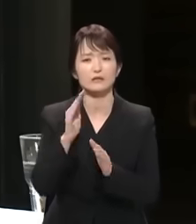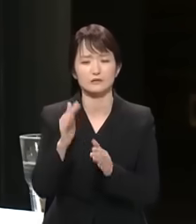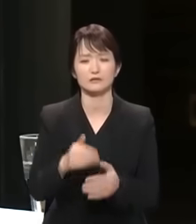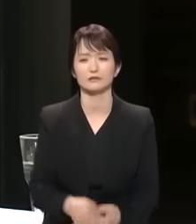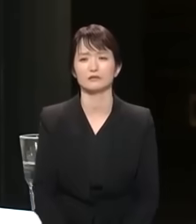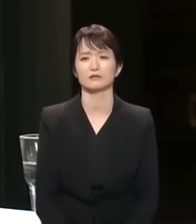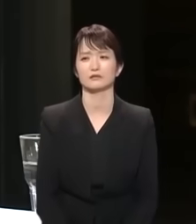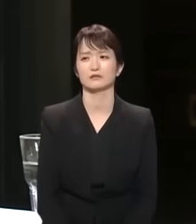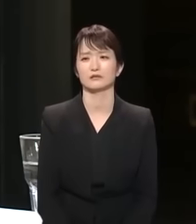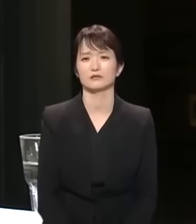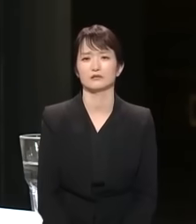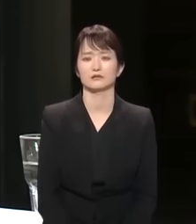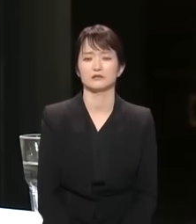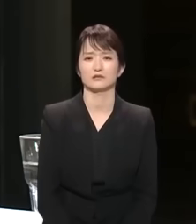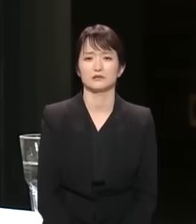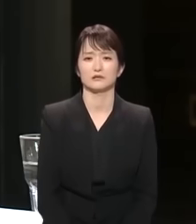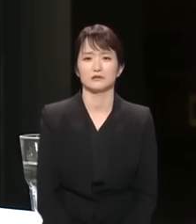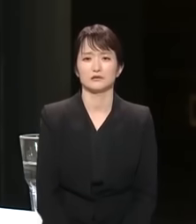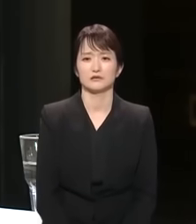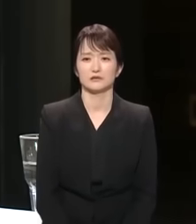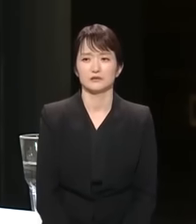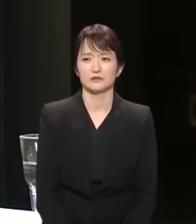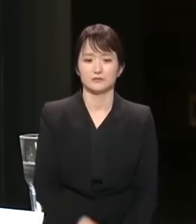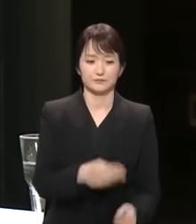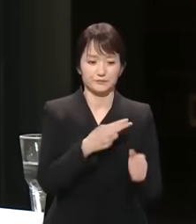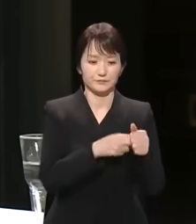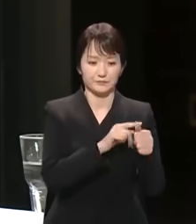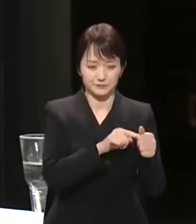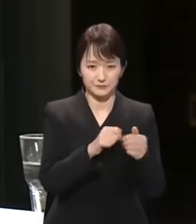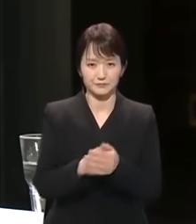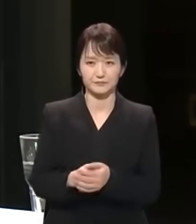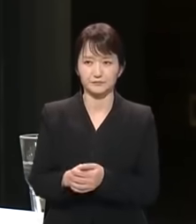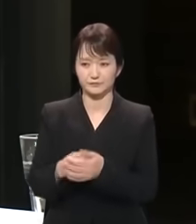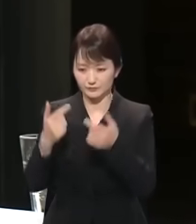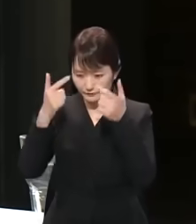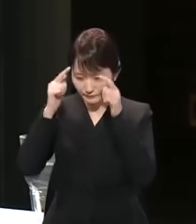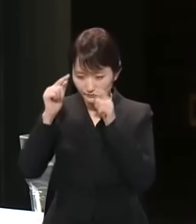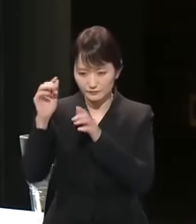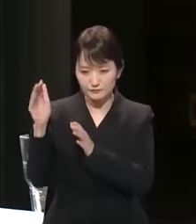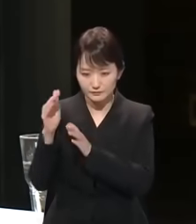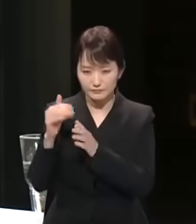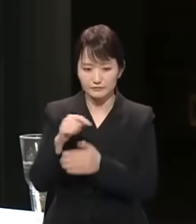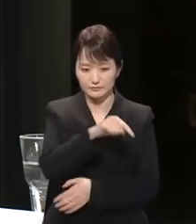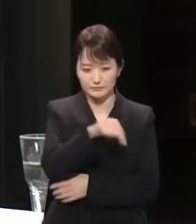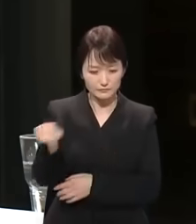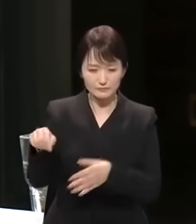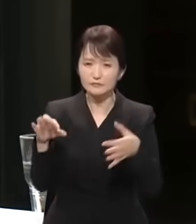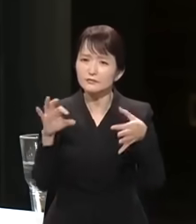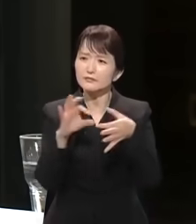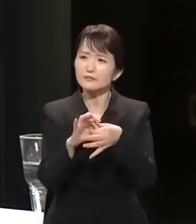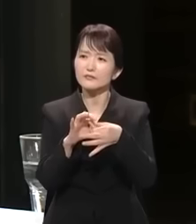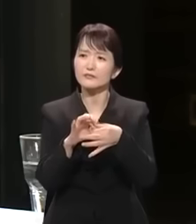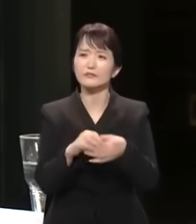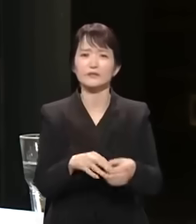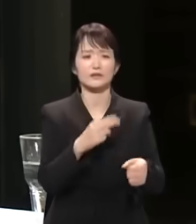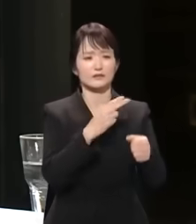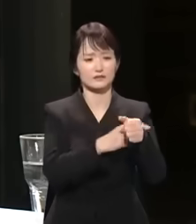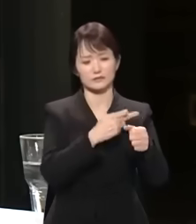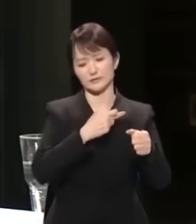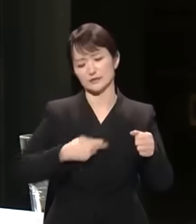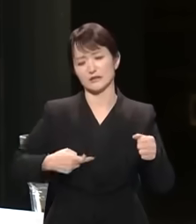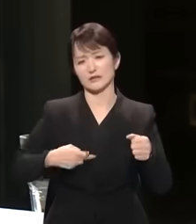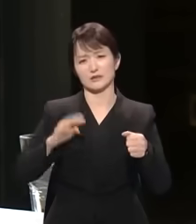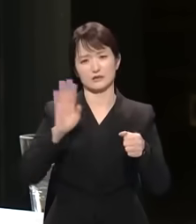교수님이 아까도 잠깐 말씀하셨지만 대학원생과 지도교수의 관계는 정말 그냥 스승 제자 이게 아니잖아요